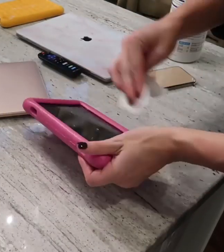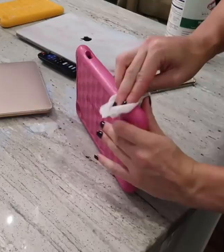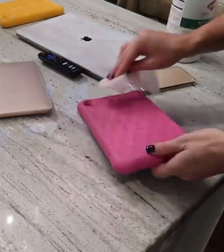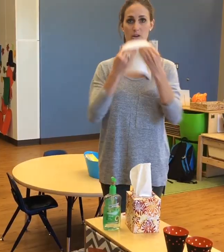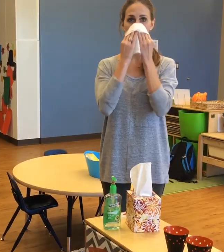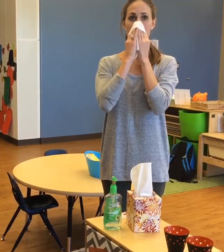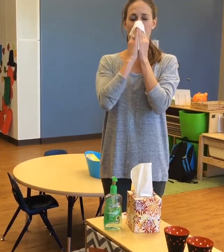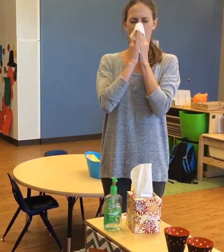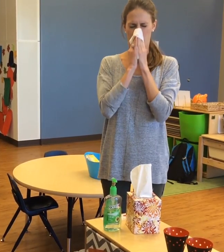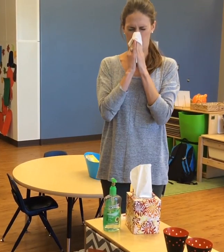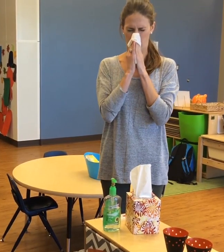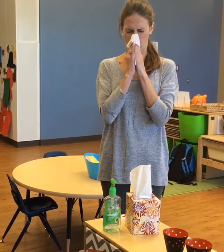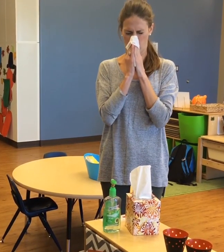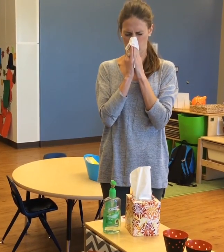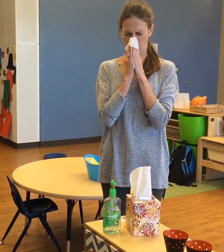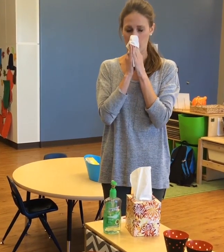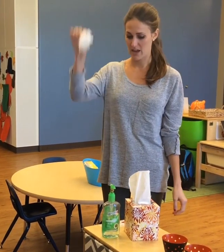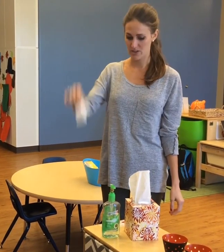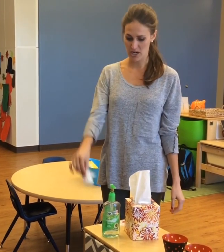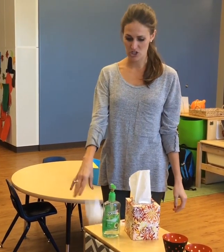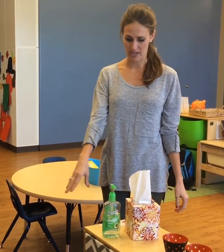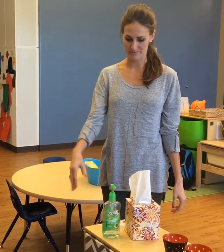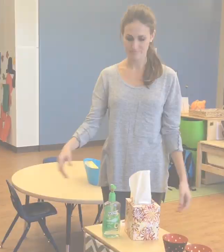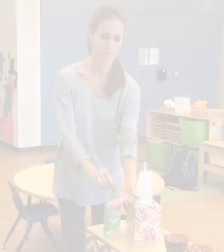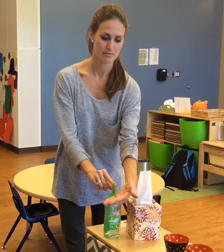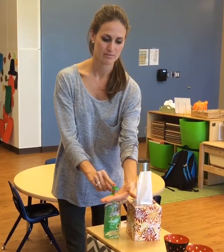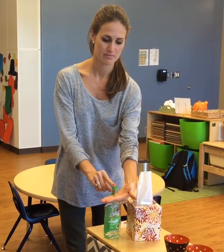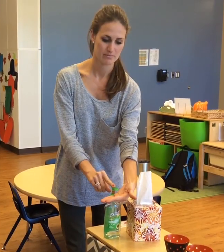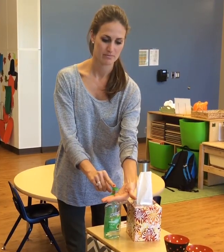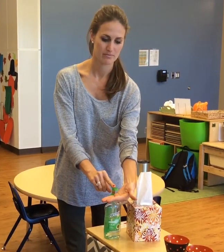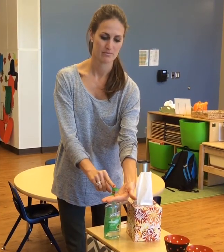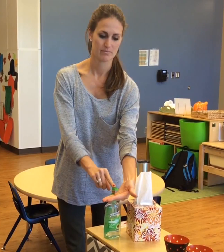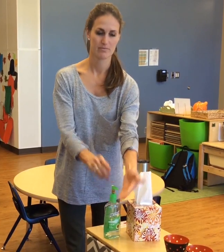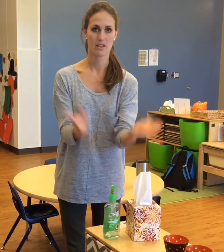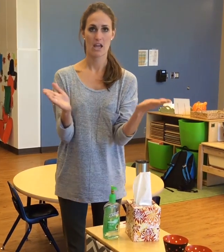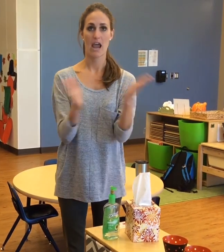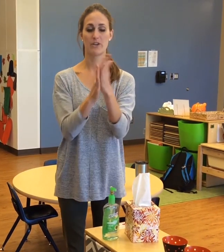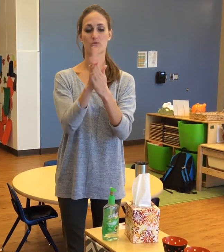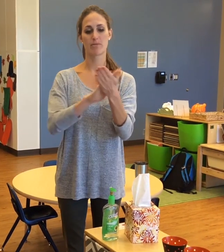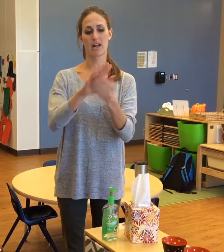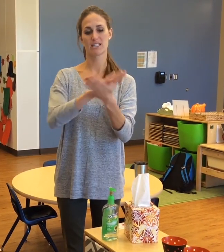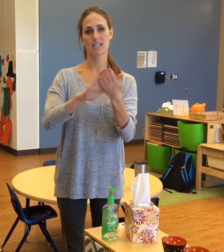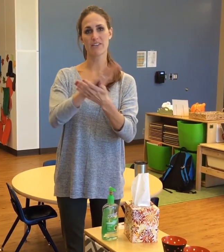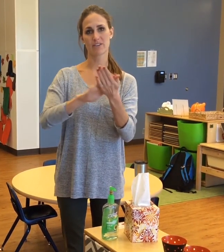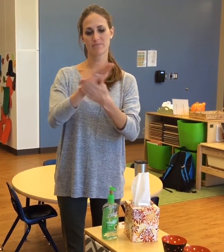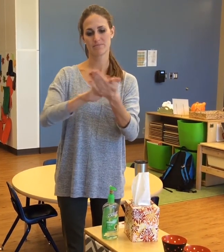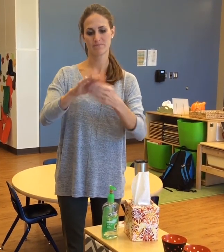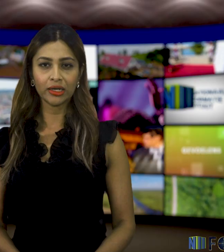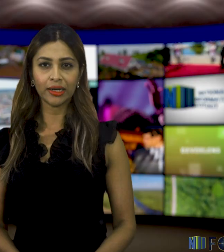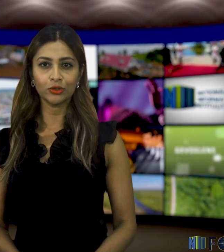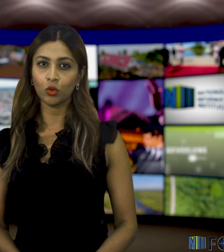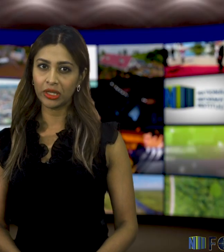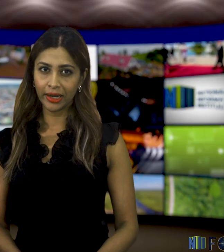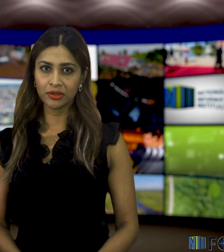Hoest en nies in wegwerpdoekjes en blijf thuis, indien u grieperig of verkouden bent. Bij vermoedens van een besmetting met COVID-19 wordt